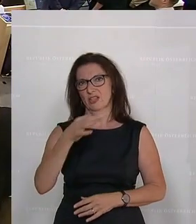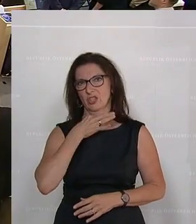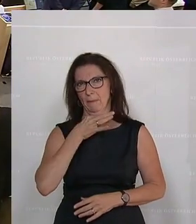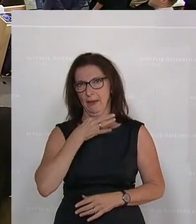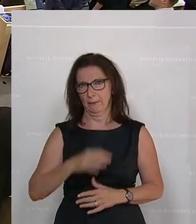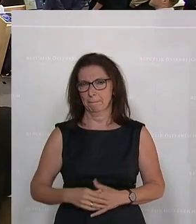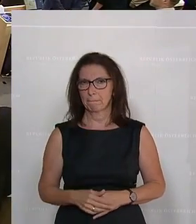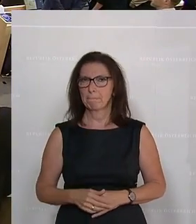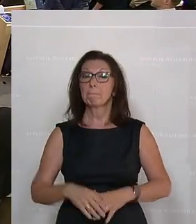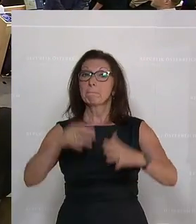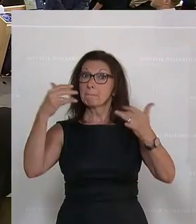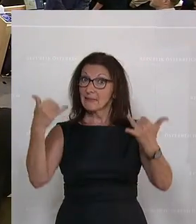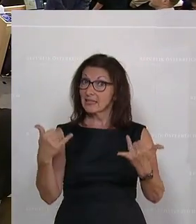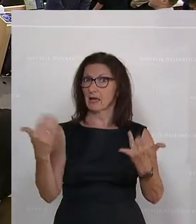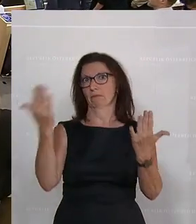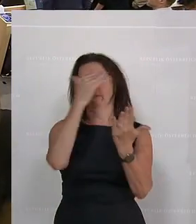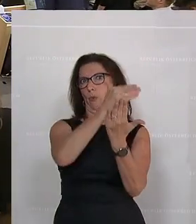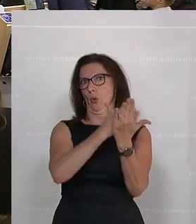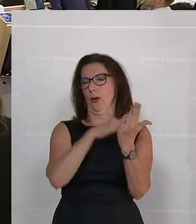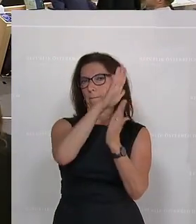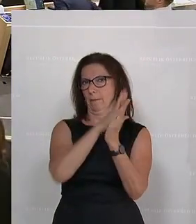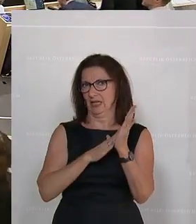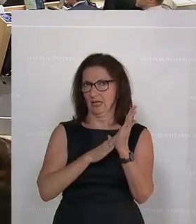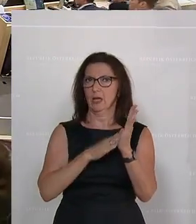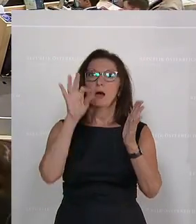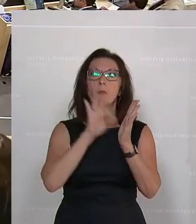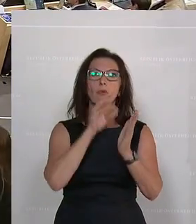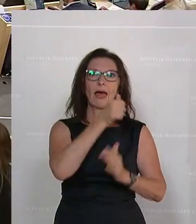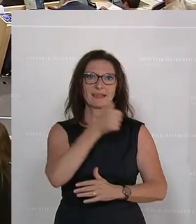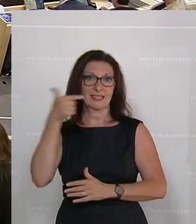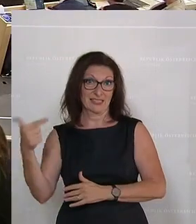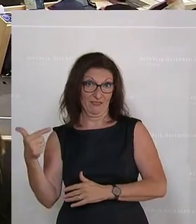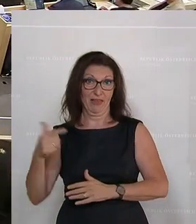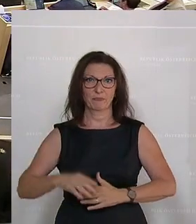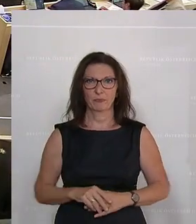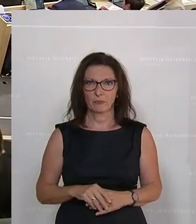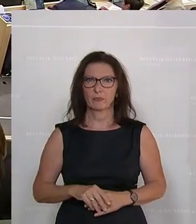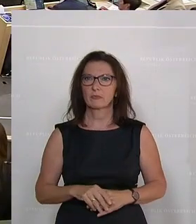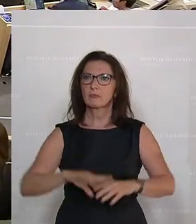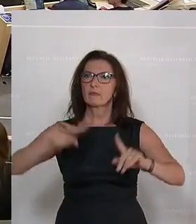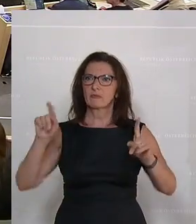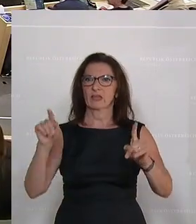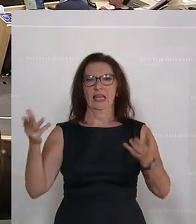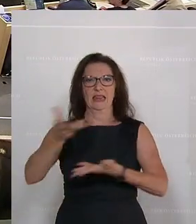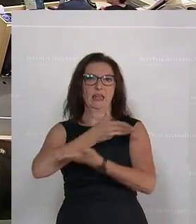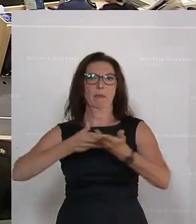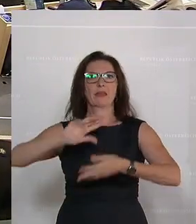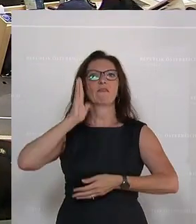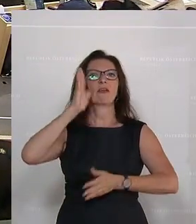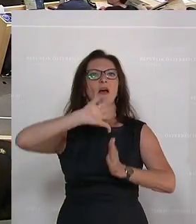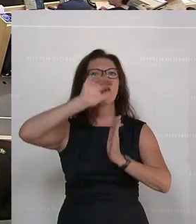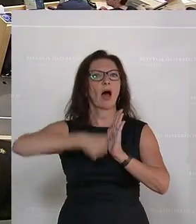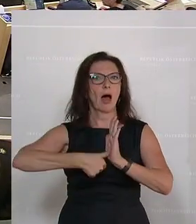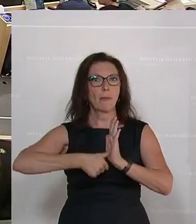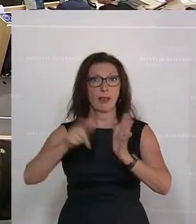werden und das große kernstück des anti teuerungsrate die abschaffung